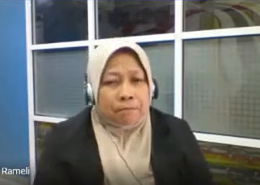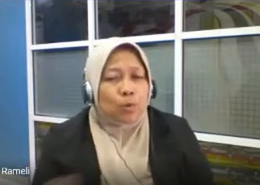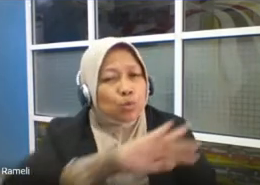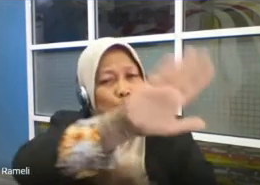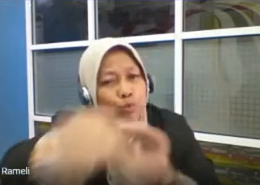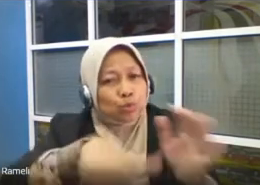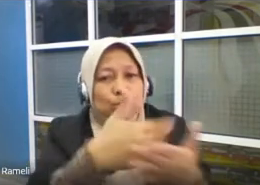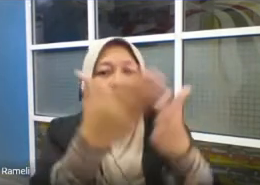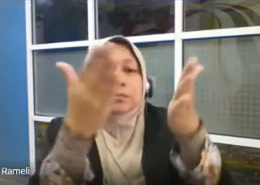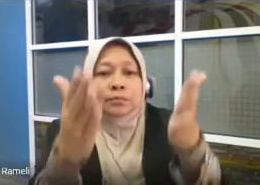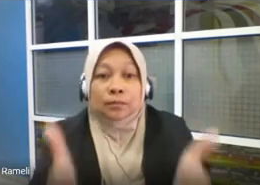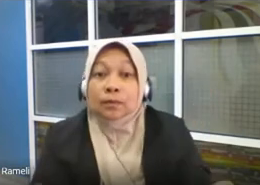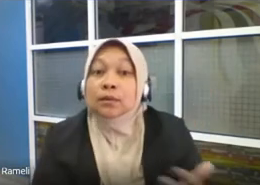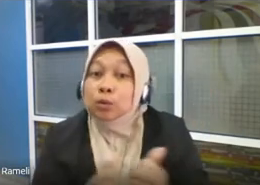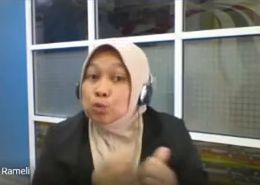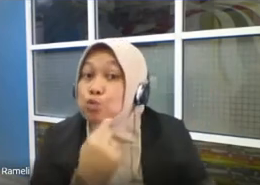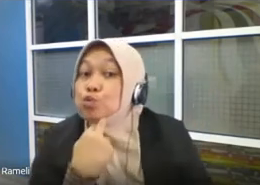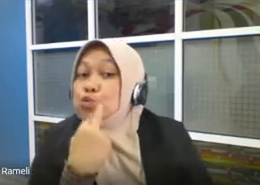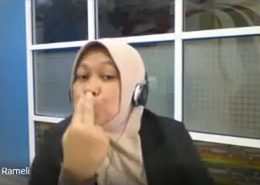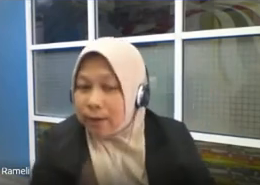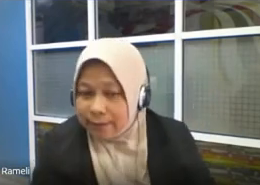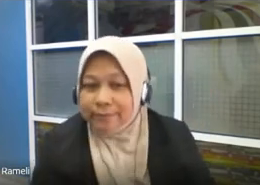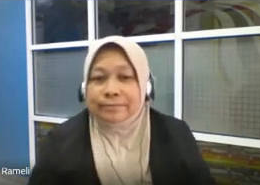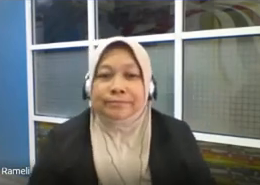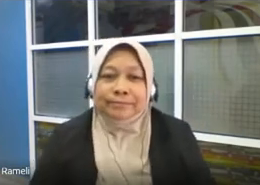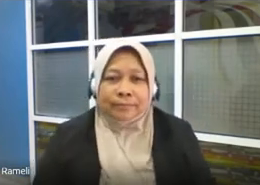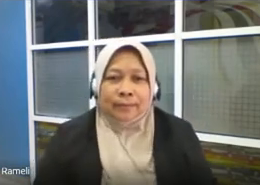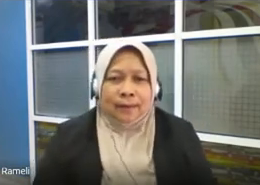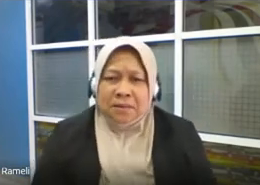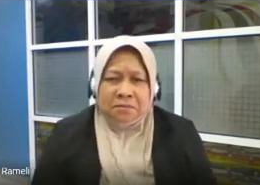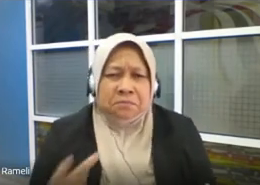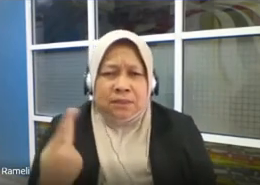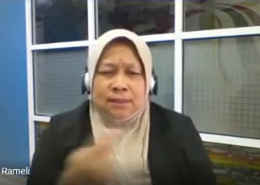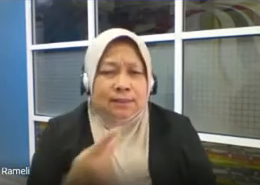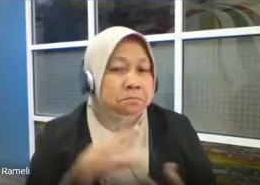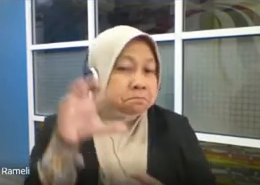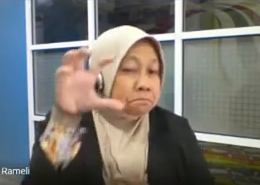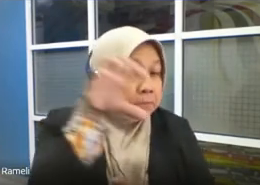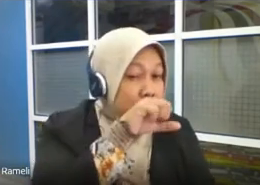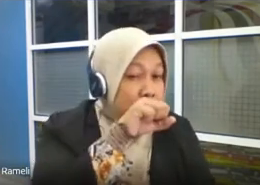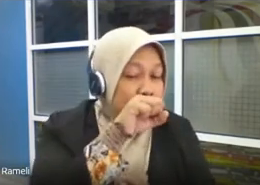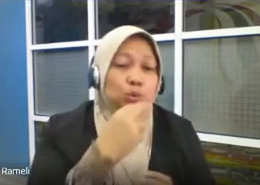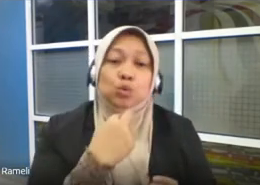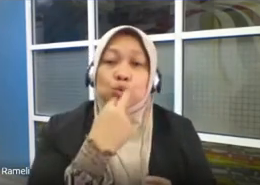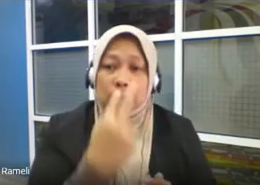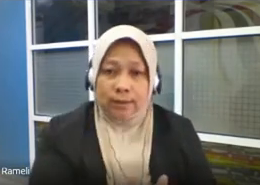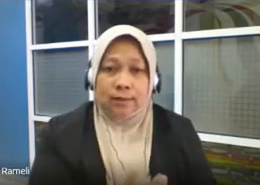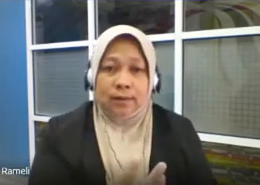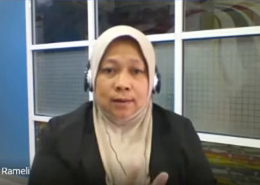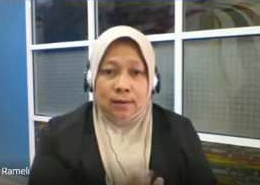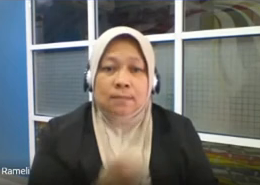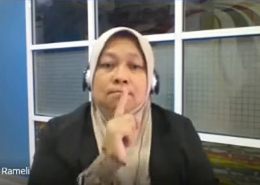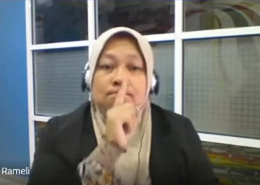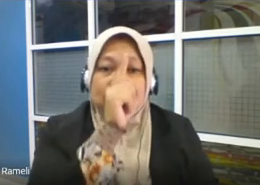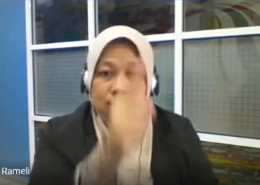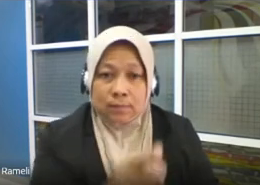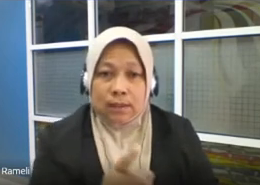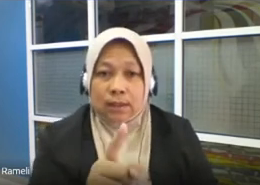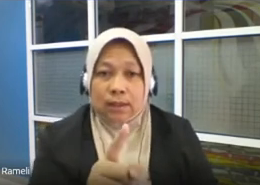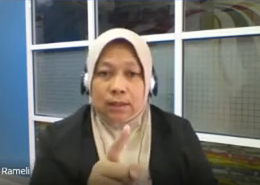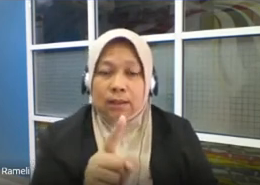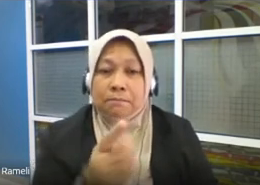semua orang, iaitu suara. Berapa ramai antara kita yang tak perasan sebenarnya suara kita adalah satu